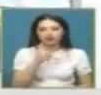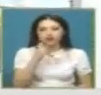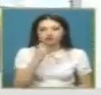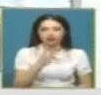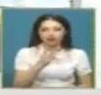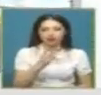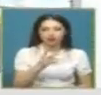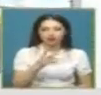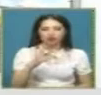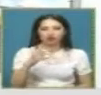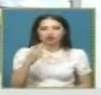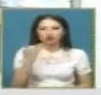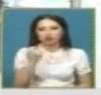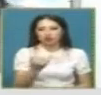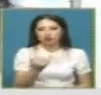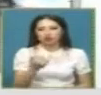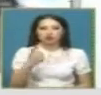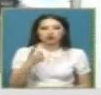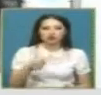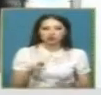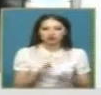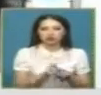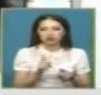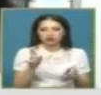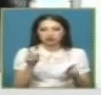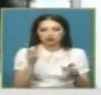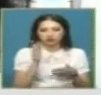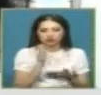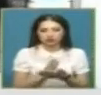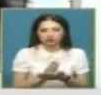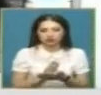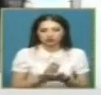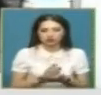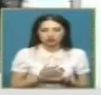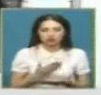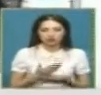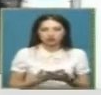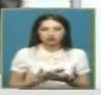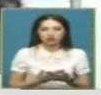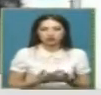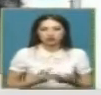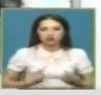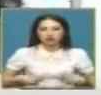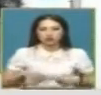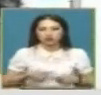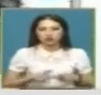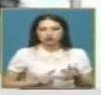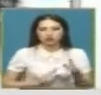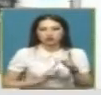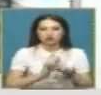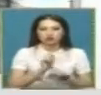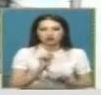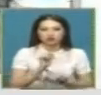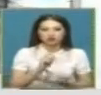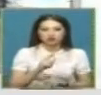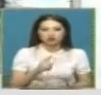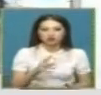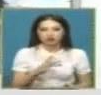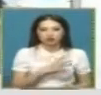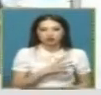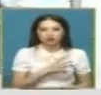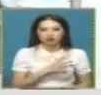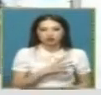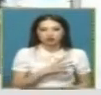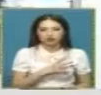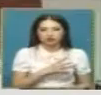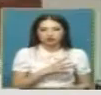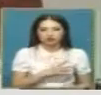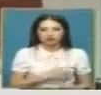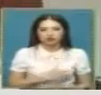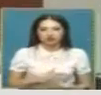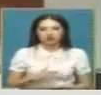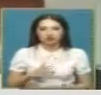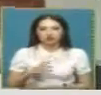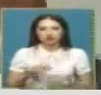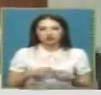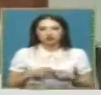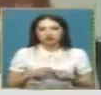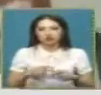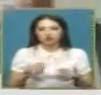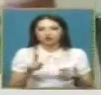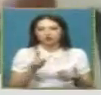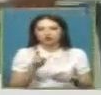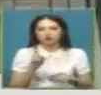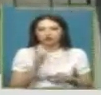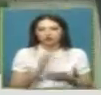қажет. Сондықтан мысалы, іс-шараларымыздың ұйымдастыру барысында жіберіліп жататын кемшіліктерімізді дәл